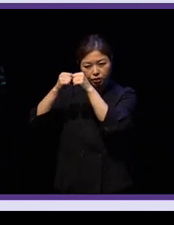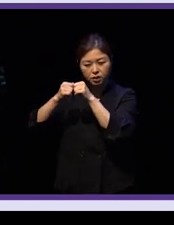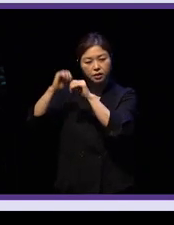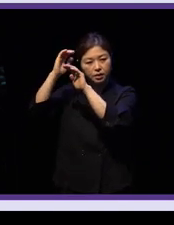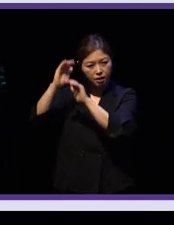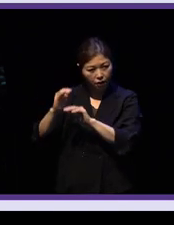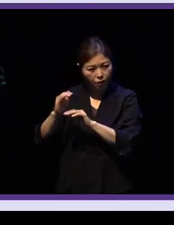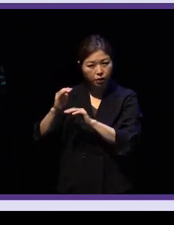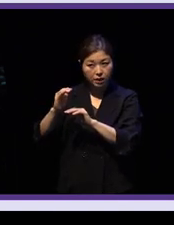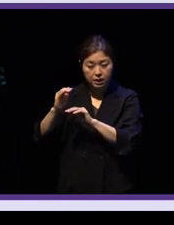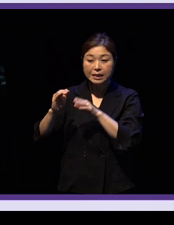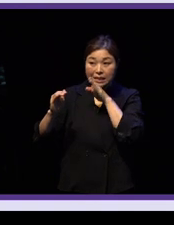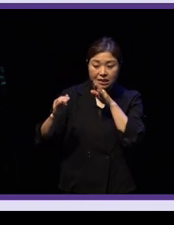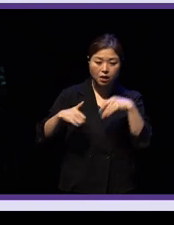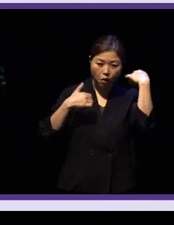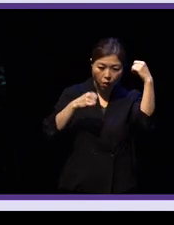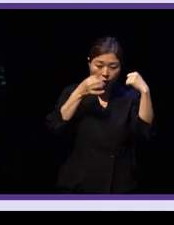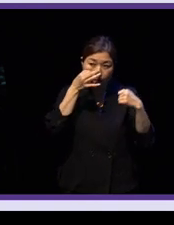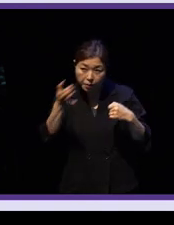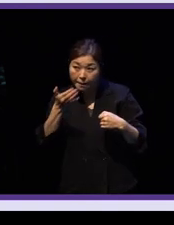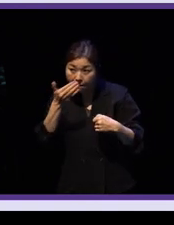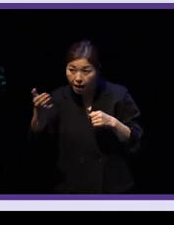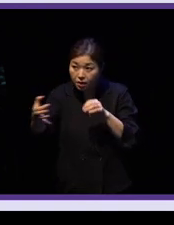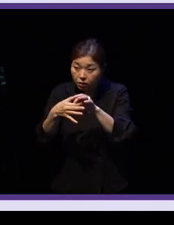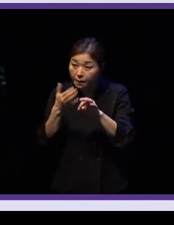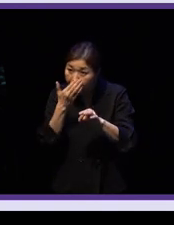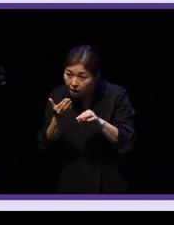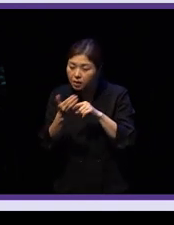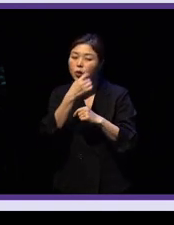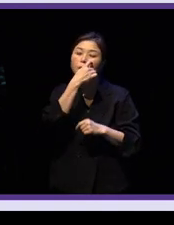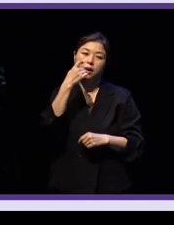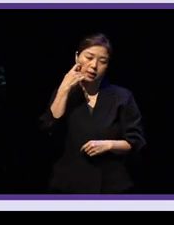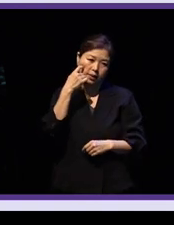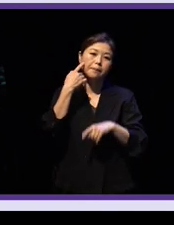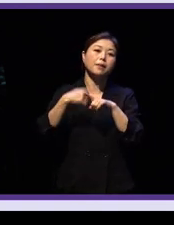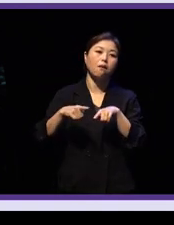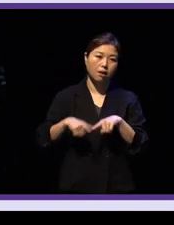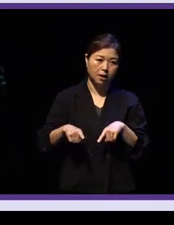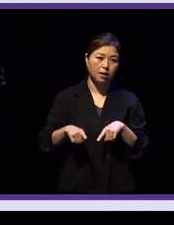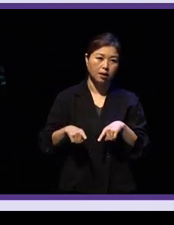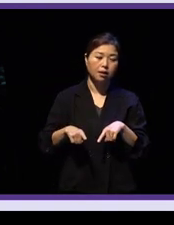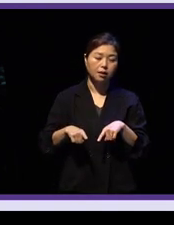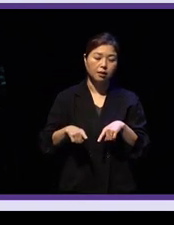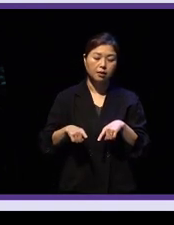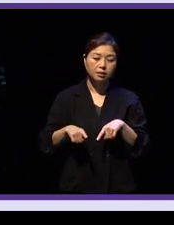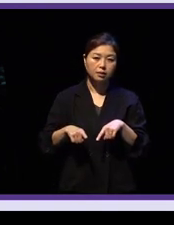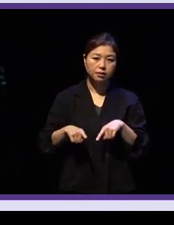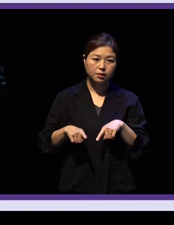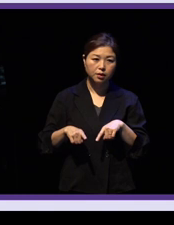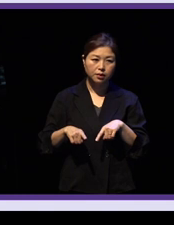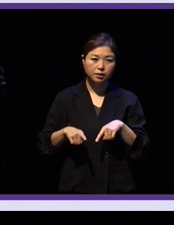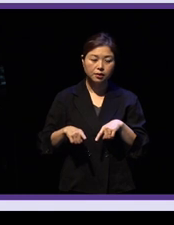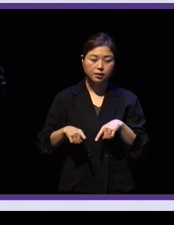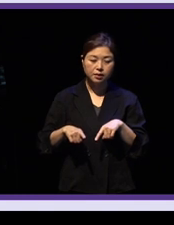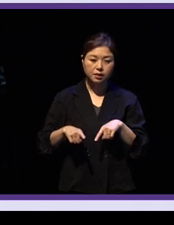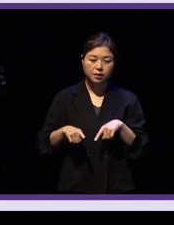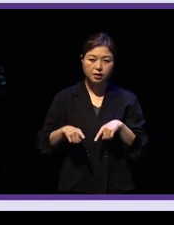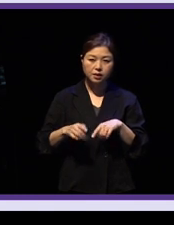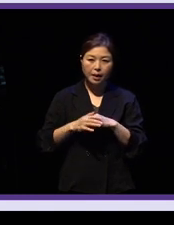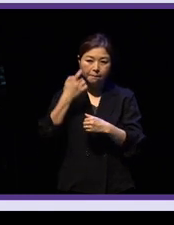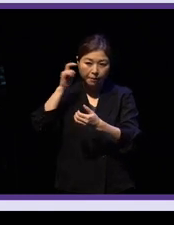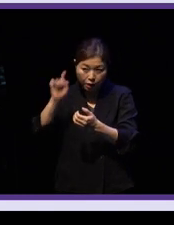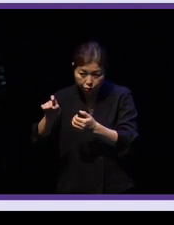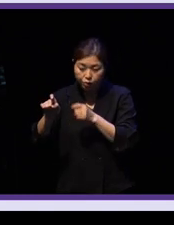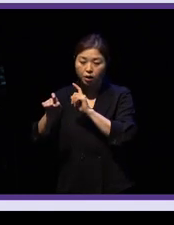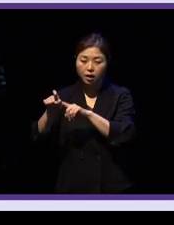구체적으로 실현 가능할 수 있는 수준으로 견인이 될 수 있는가라는 걸 좀 평가할 수 있도록 해당되는 해당이 유형을 선택한 단체들에 대해서는